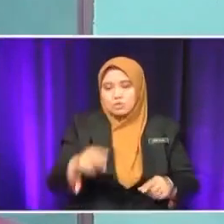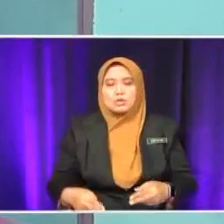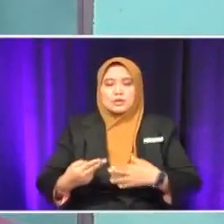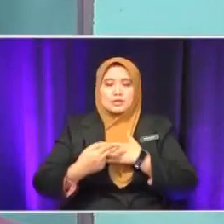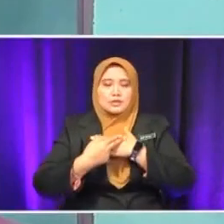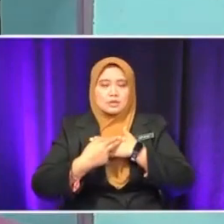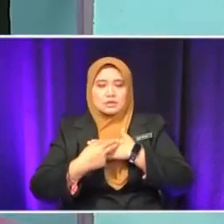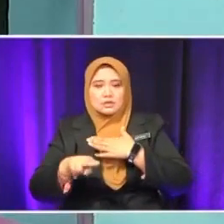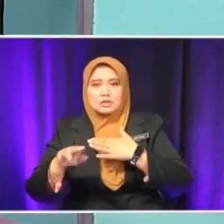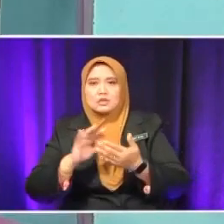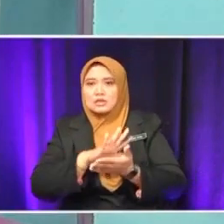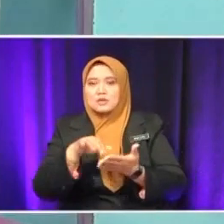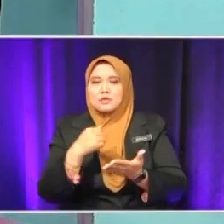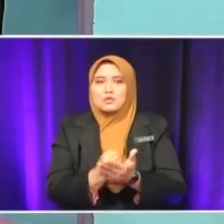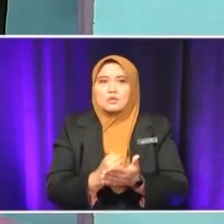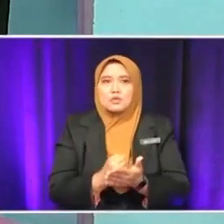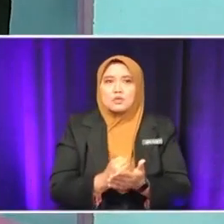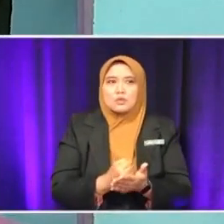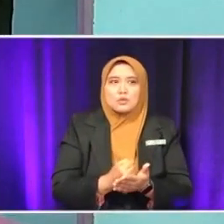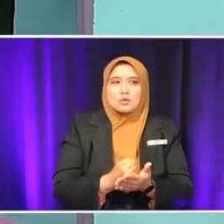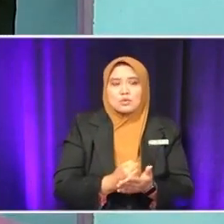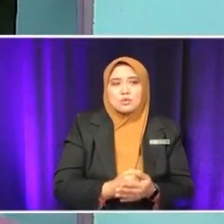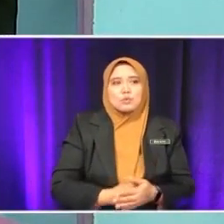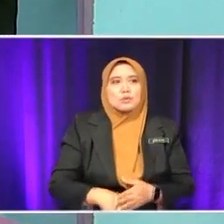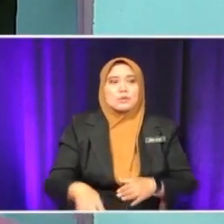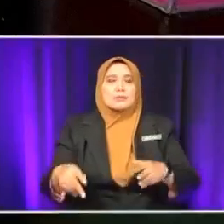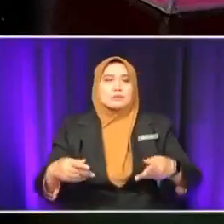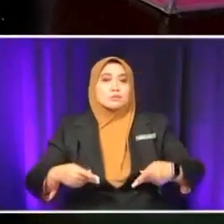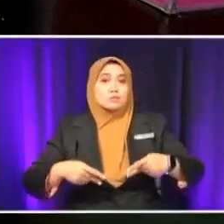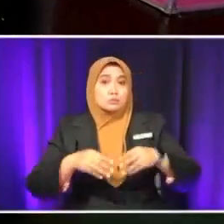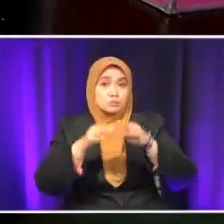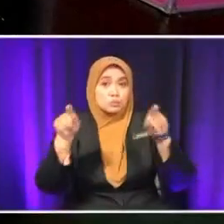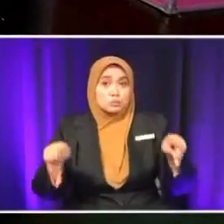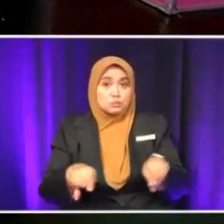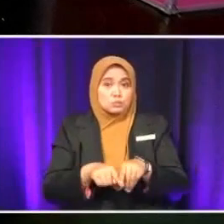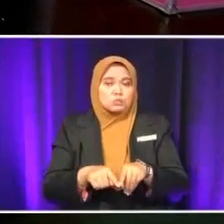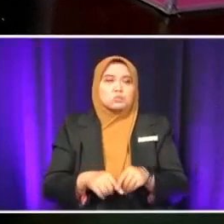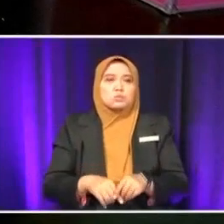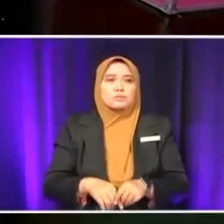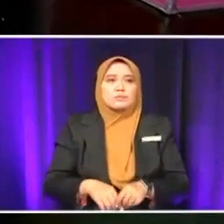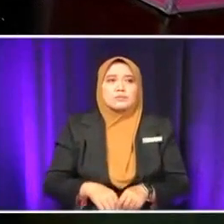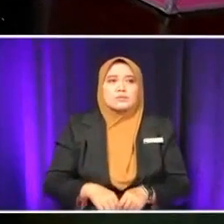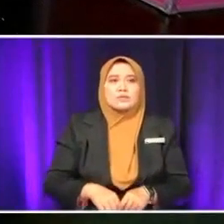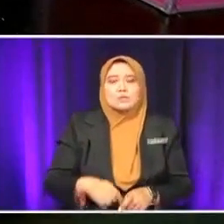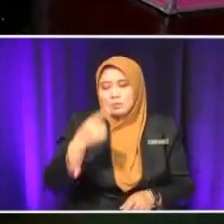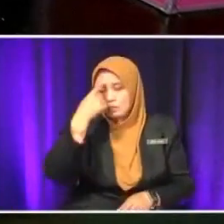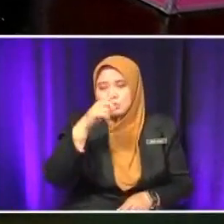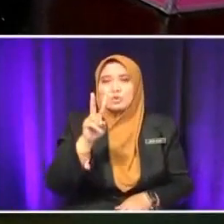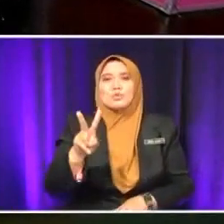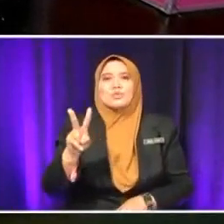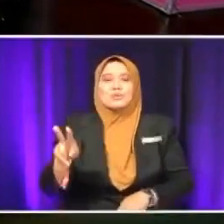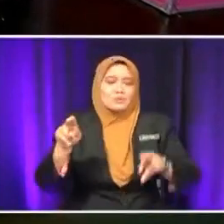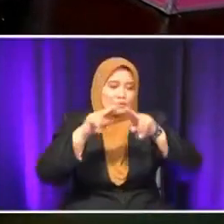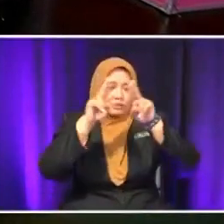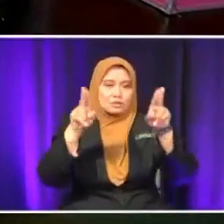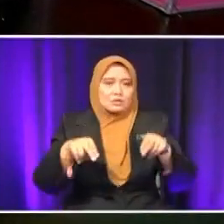semua bungkusan-bungkusannya. Okey, satu mata untuk Naim tadi. Jadi dengan dua-dua uji minda ni, cikgu nampak